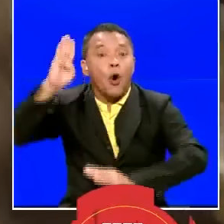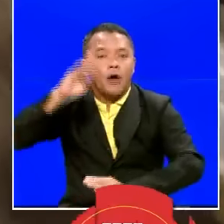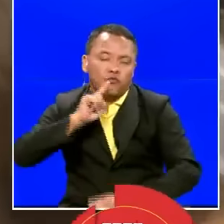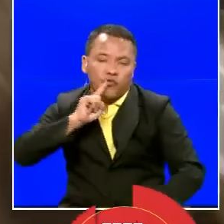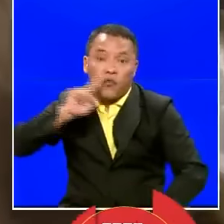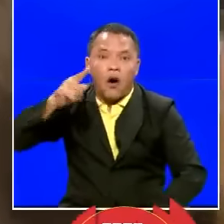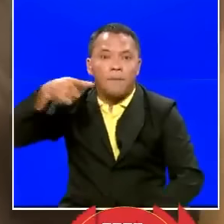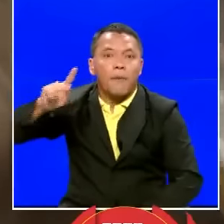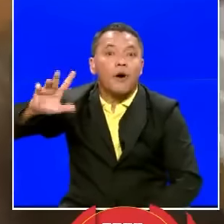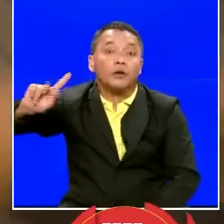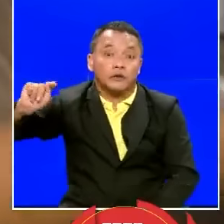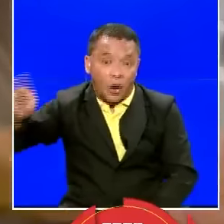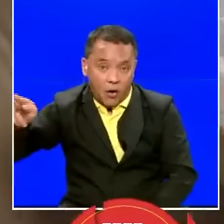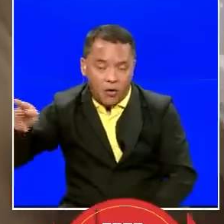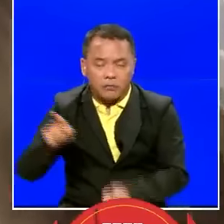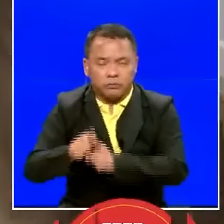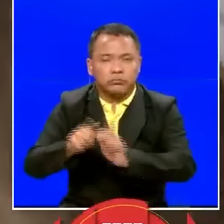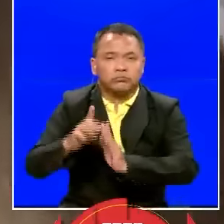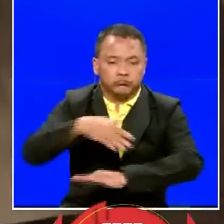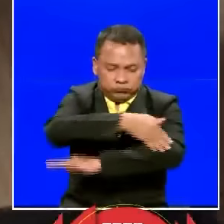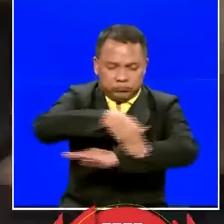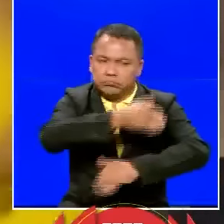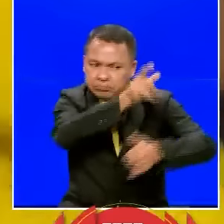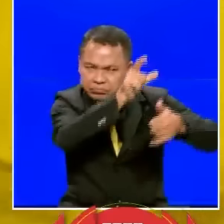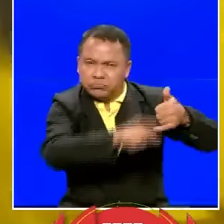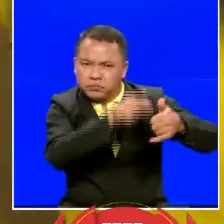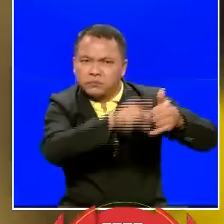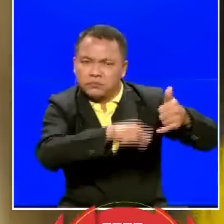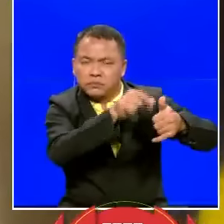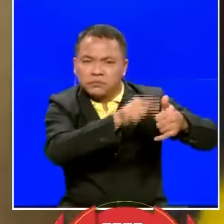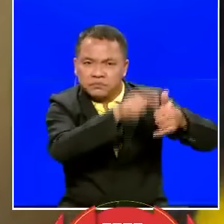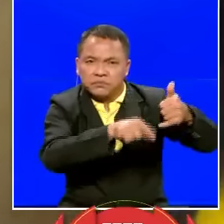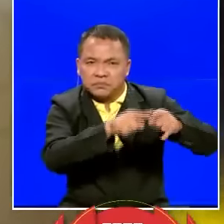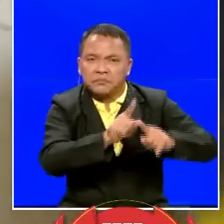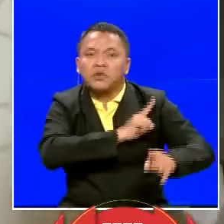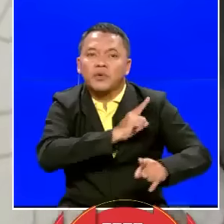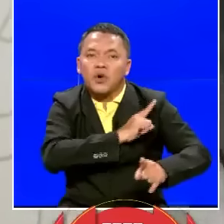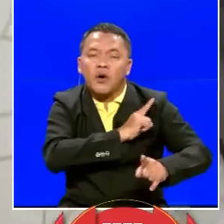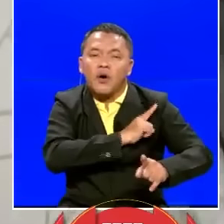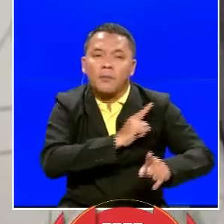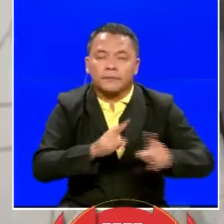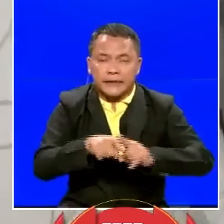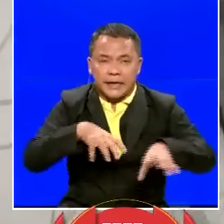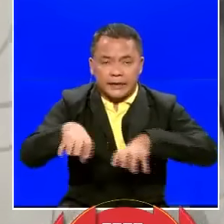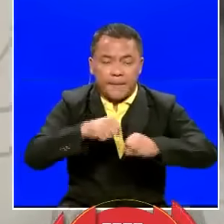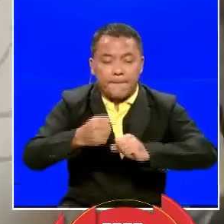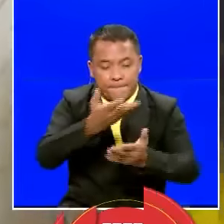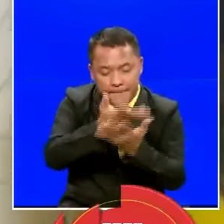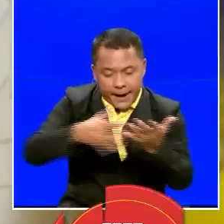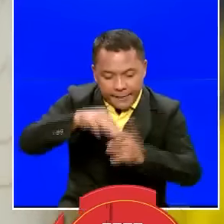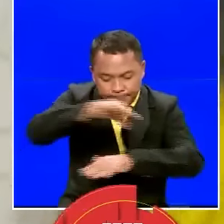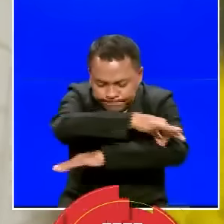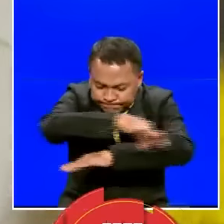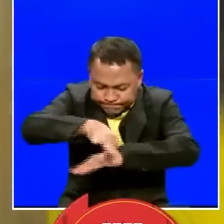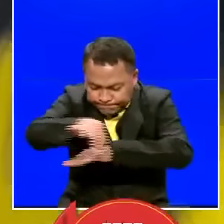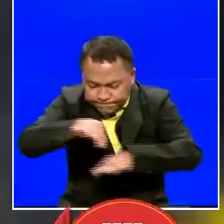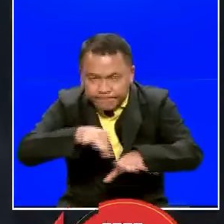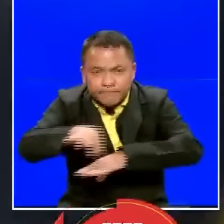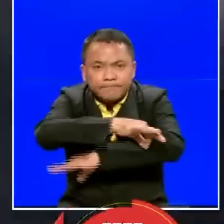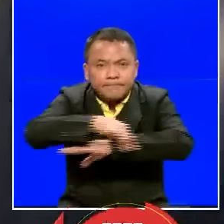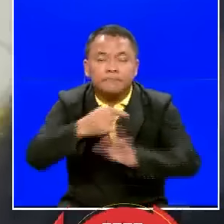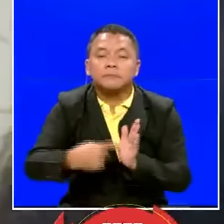ทุกขผ่านปปทบอกว่านายช่างโยธาชำนาญงานเนี่ยนะมีหน้าที่รับผิดชอบในการทำแผนที่ทำรายละเอียดประกอบ